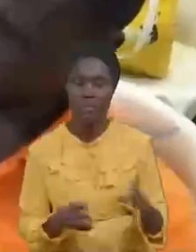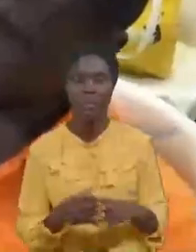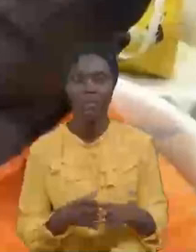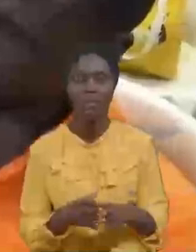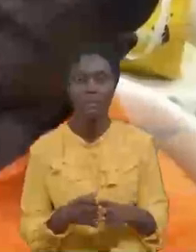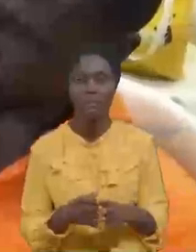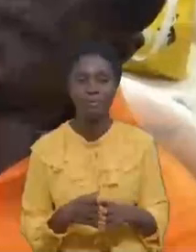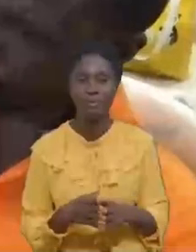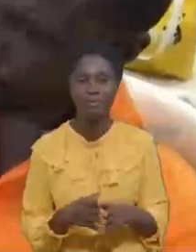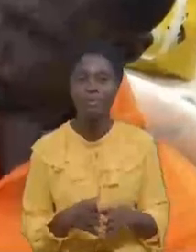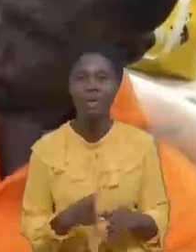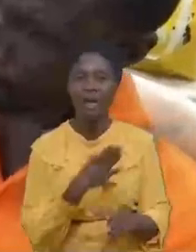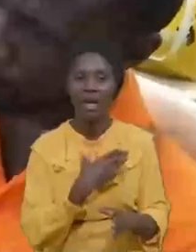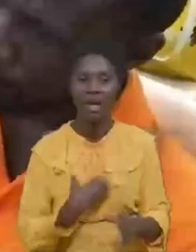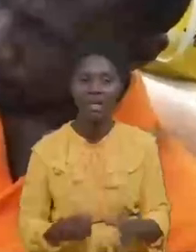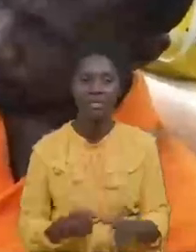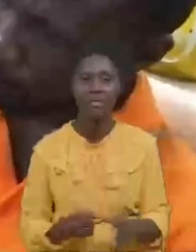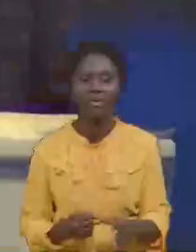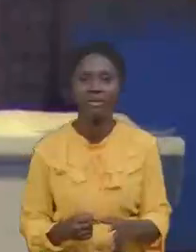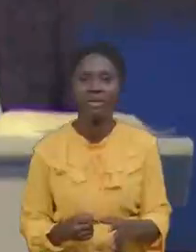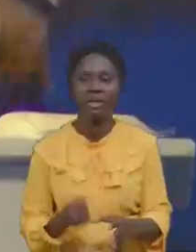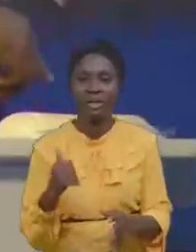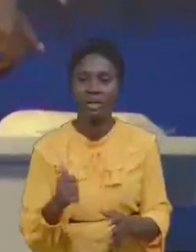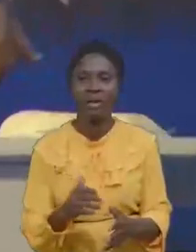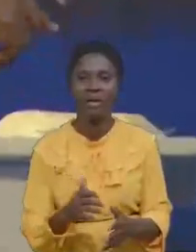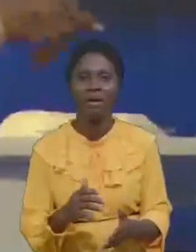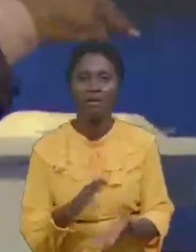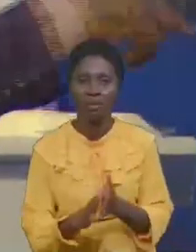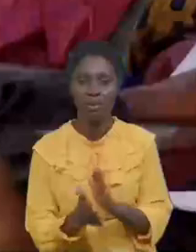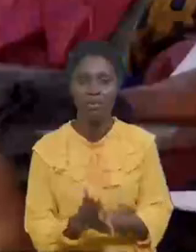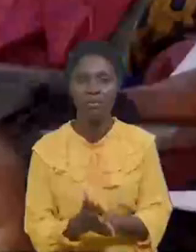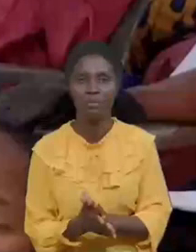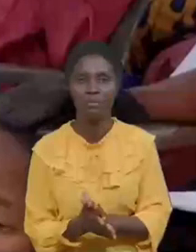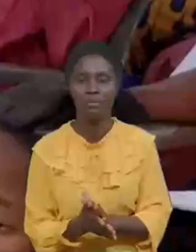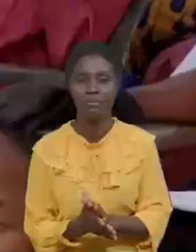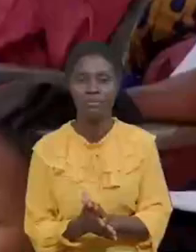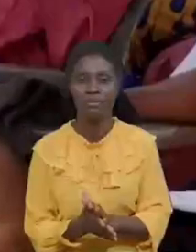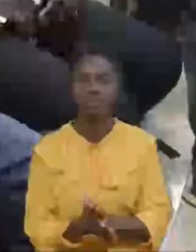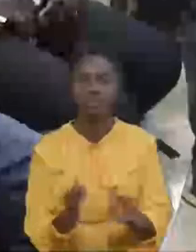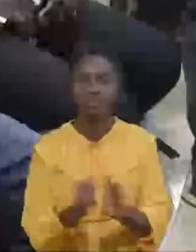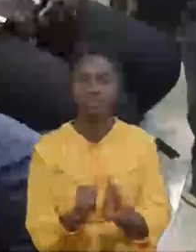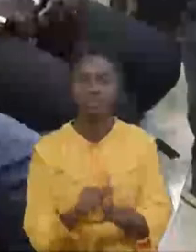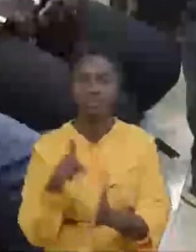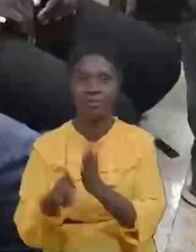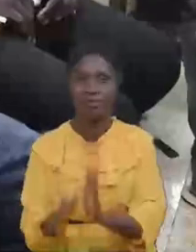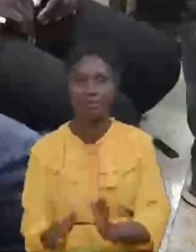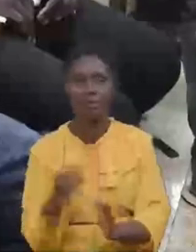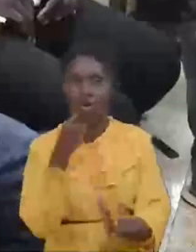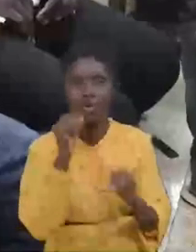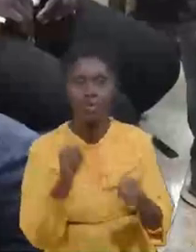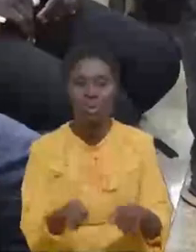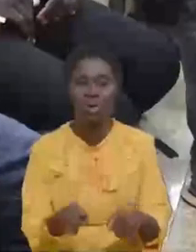Caïn, un meurtrier, et qui peut? Et comment d'un être